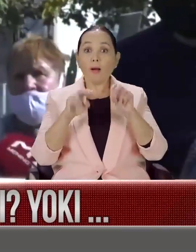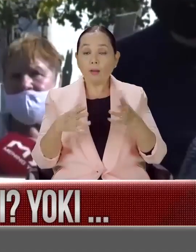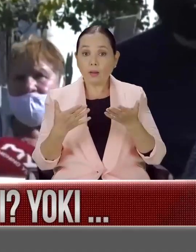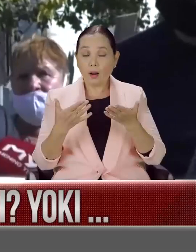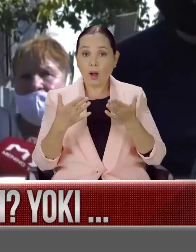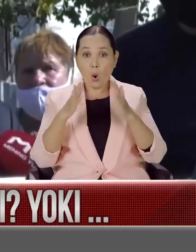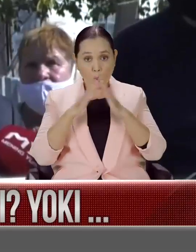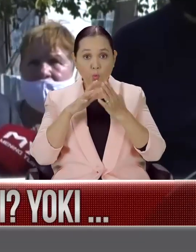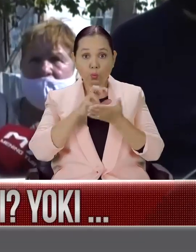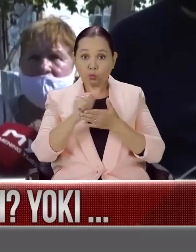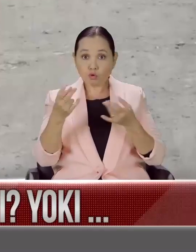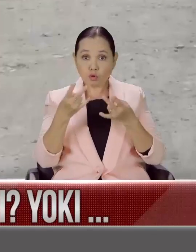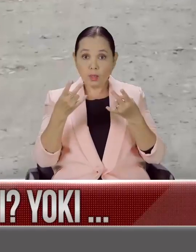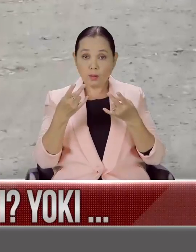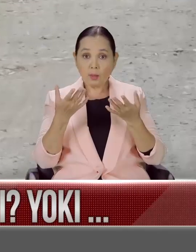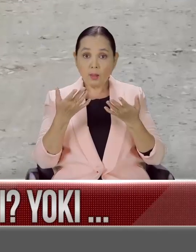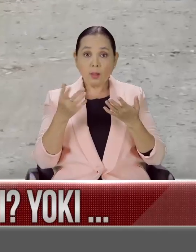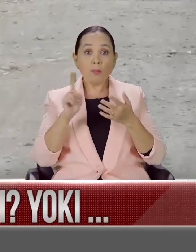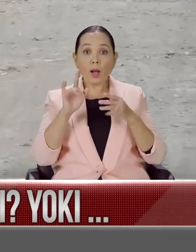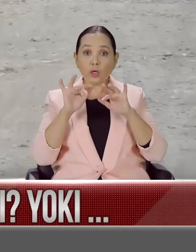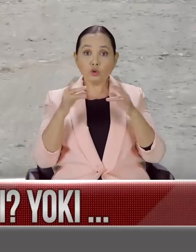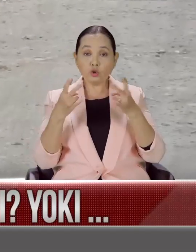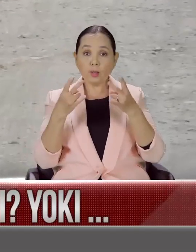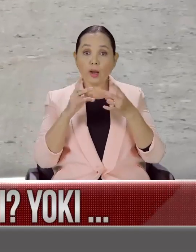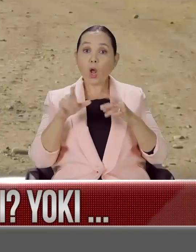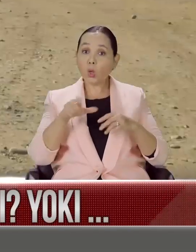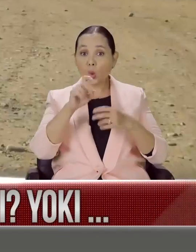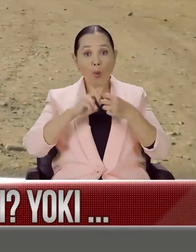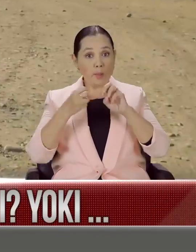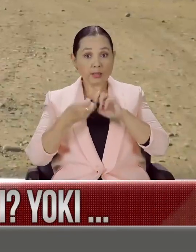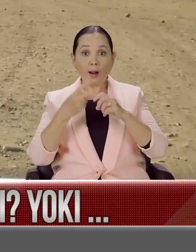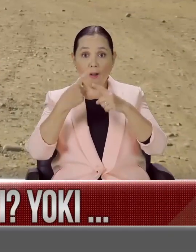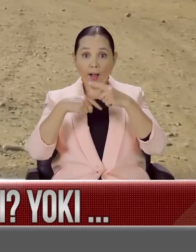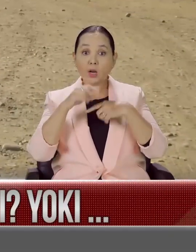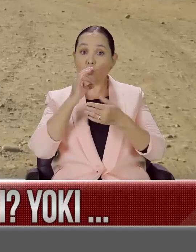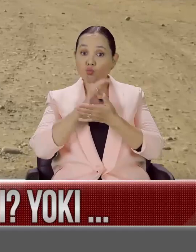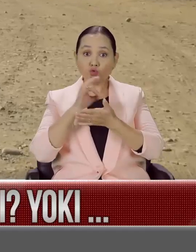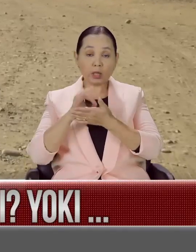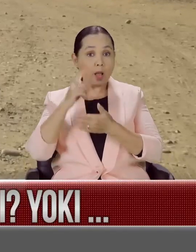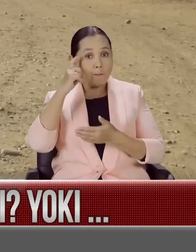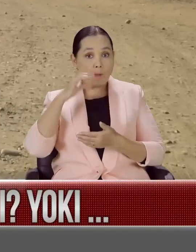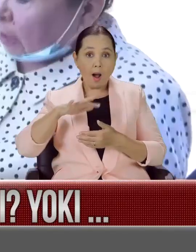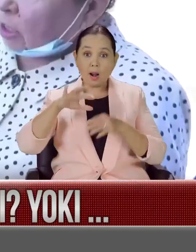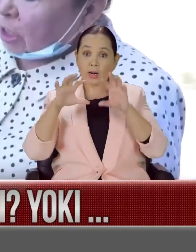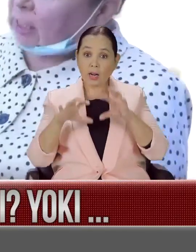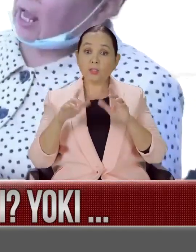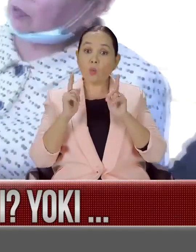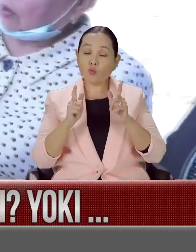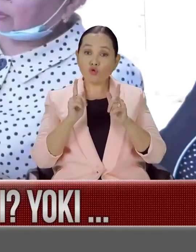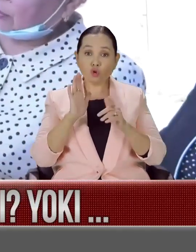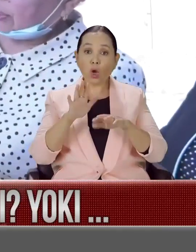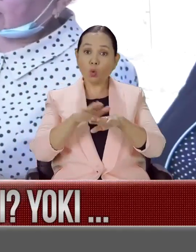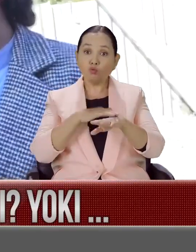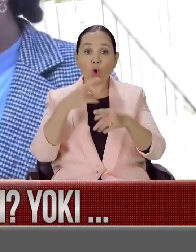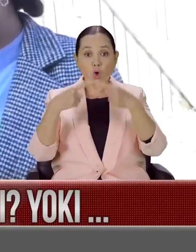yoki stalbanimi? Uyni buzish kerak. Endi yana yuqoridagi yo'l masalasiga qaytamiz deganda, mutasaddi va mahalla raisining murosiga kelishi